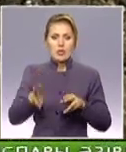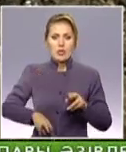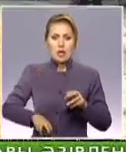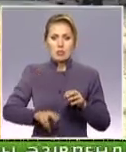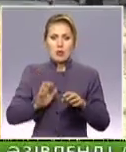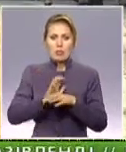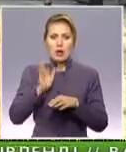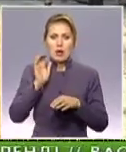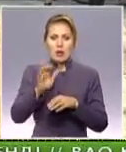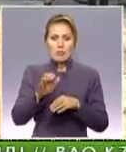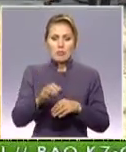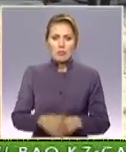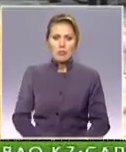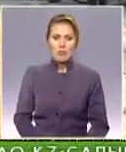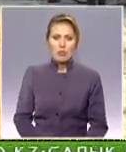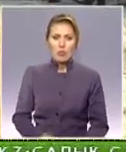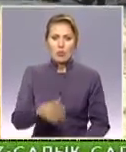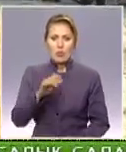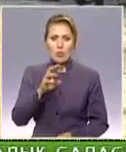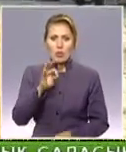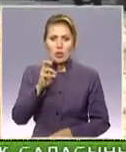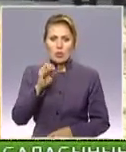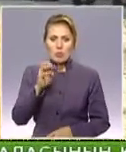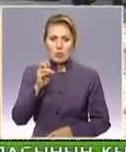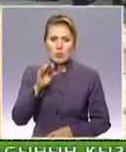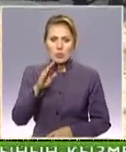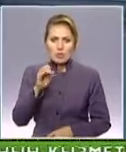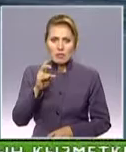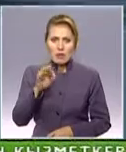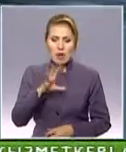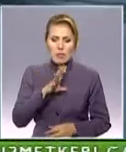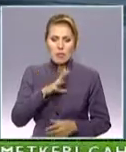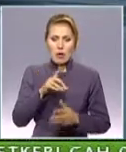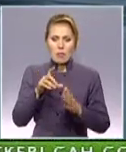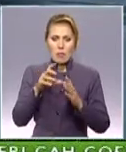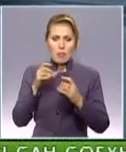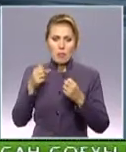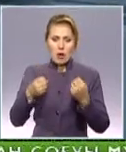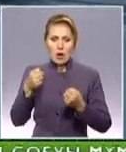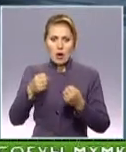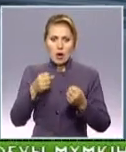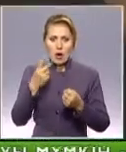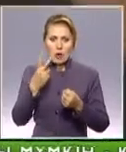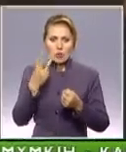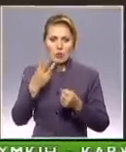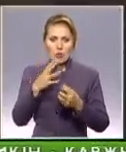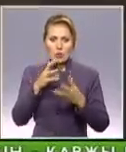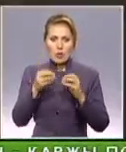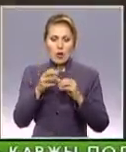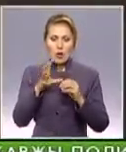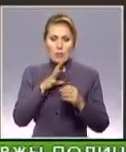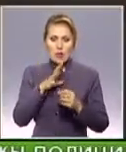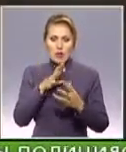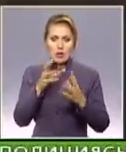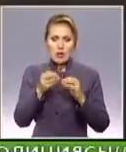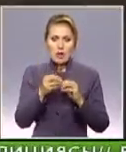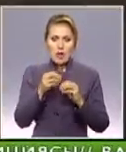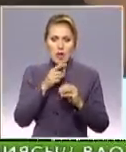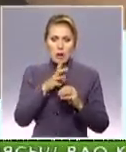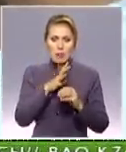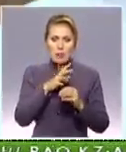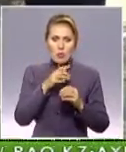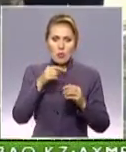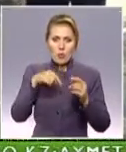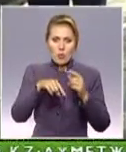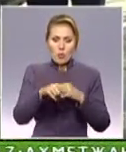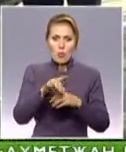директорын жіберіпті. Өзін Гүлнар Бекбосынова деп таныстырған азаматша көлігінен шықпай, халықты екі-үшті жауабымен алдарқатпақ болды. Тіпті ол